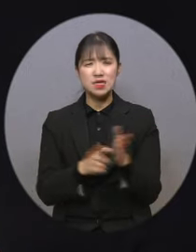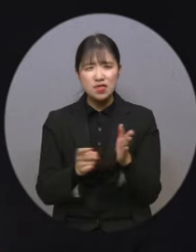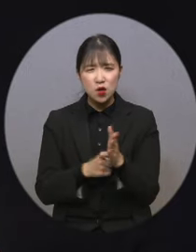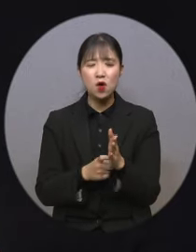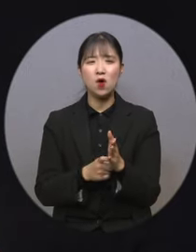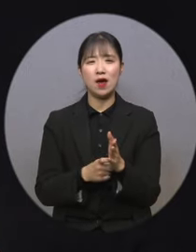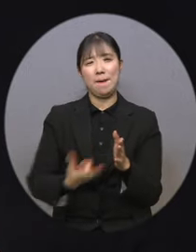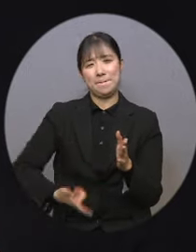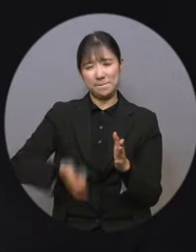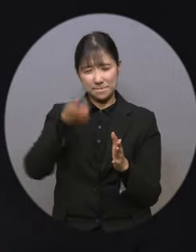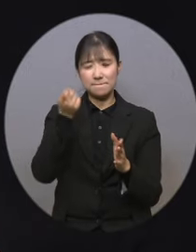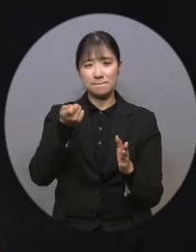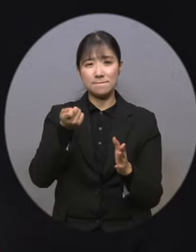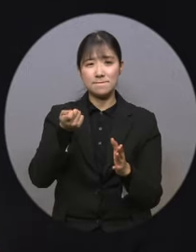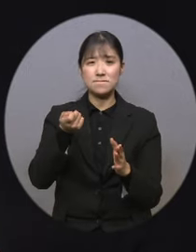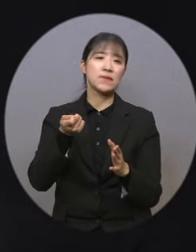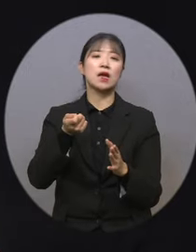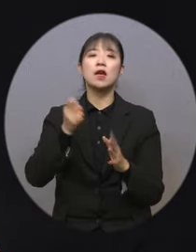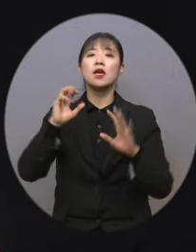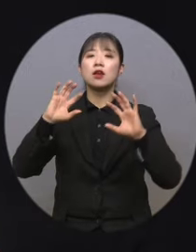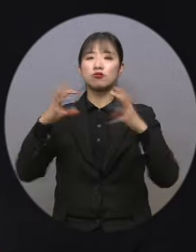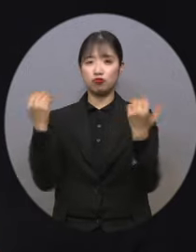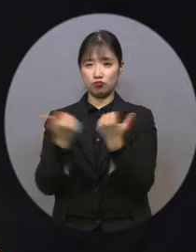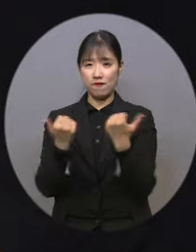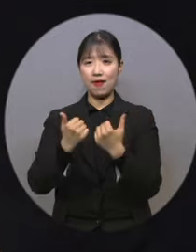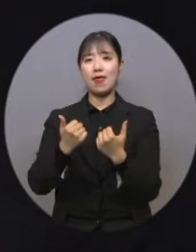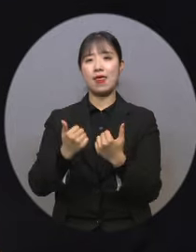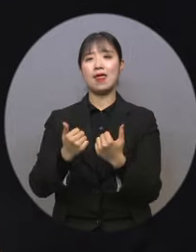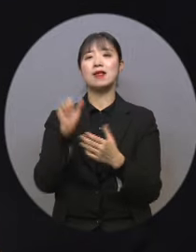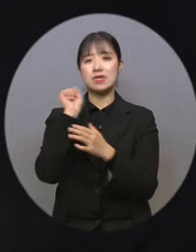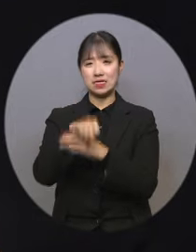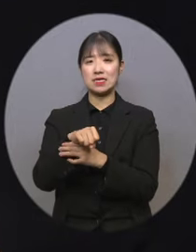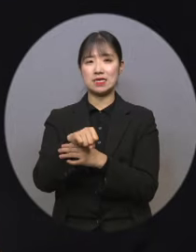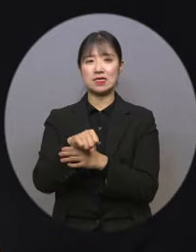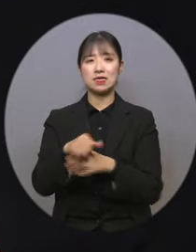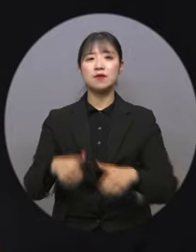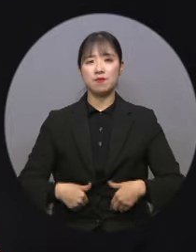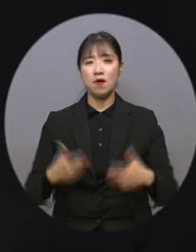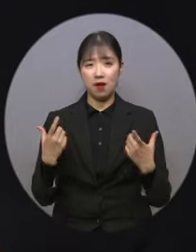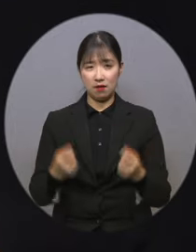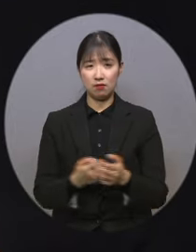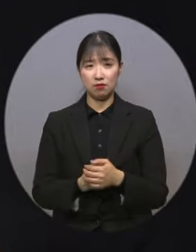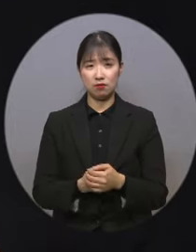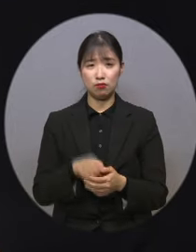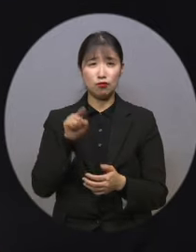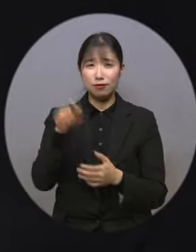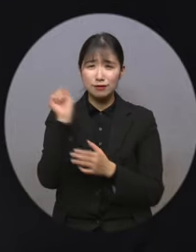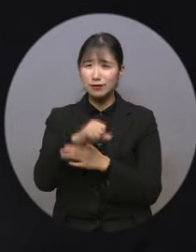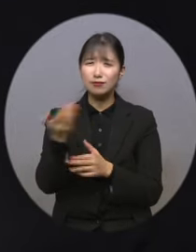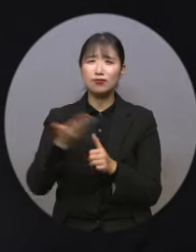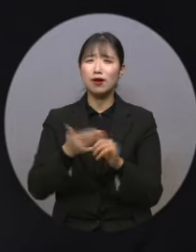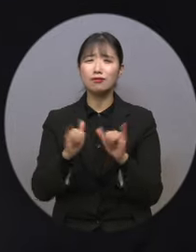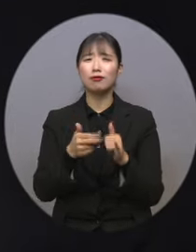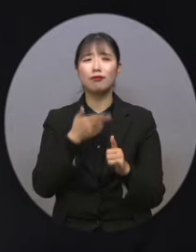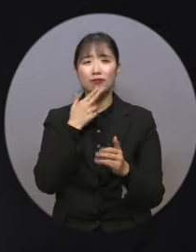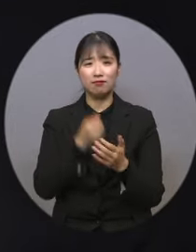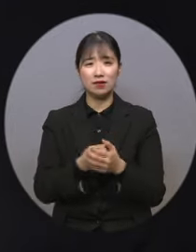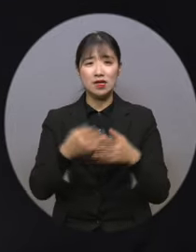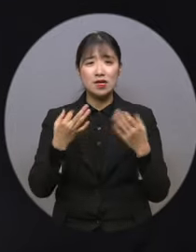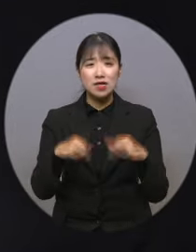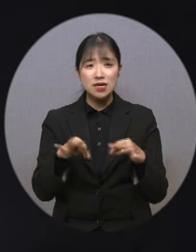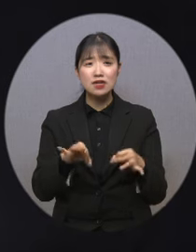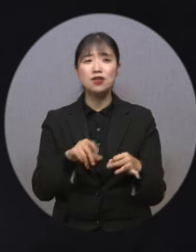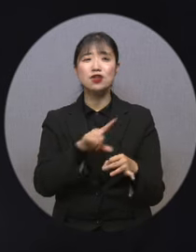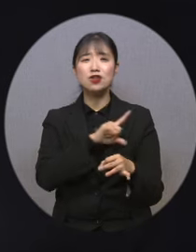사후에 국회 승인을 얻어야 된다 이렇게 되있어요 거구요 성의 없는 사람은 없습니다 이미 금융 힘이 게 실 이